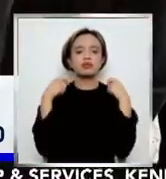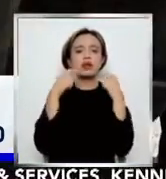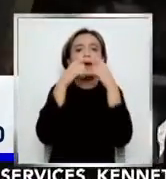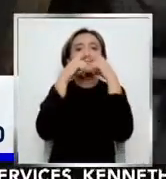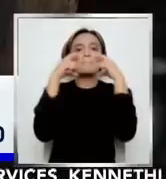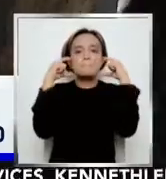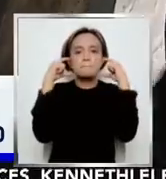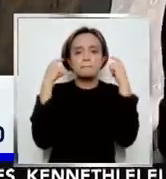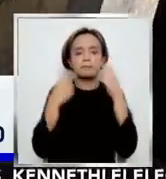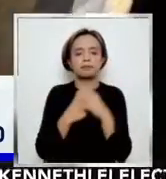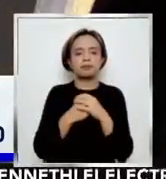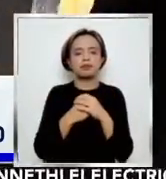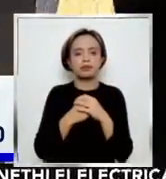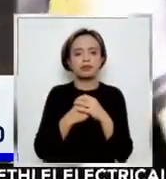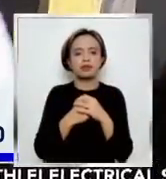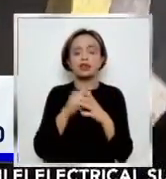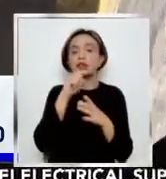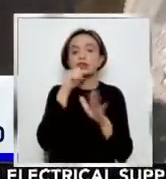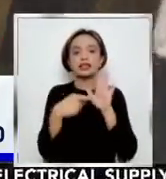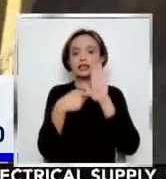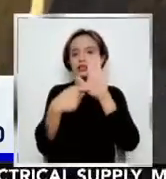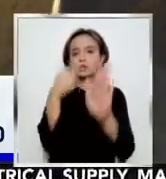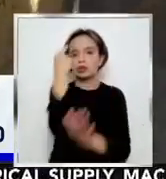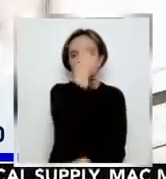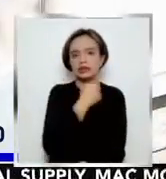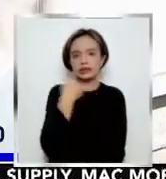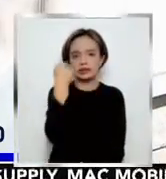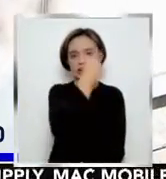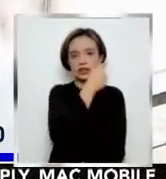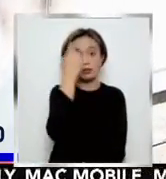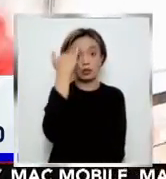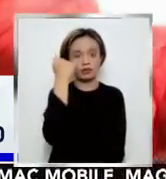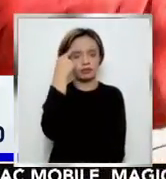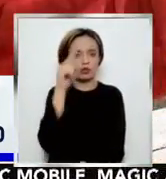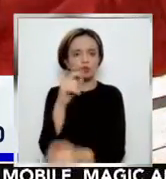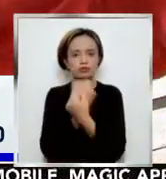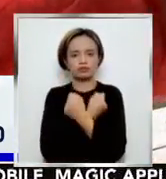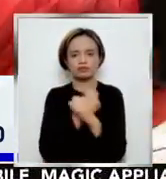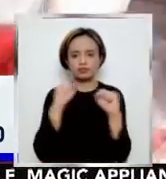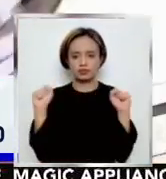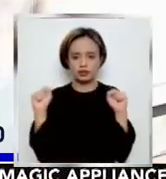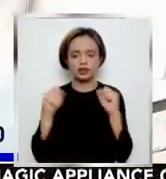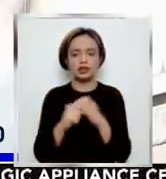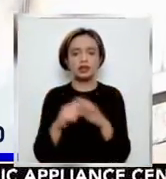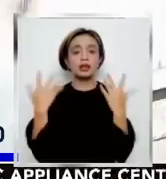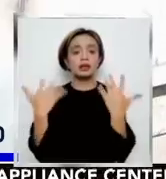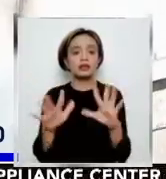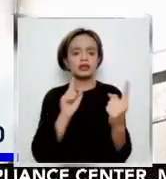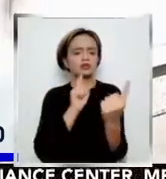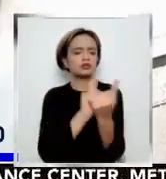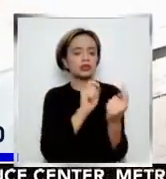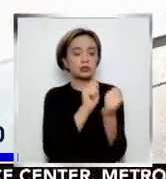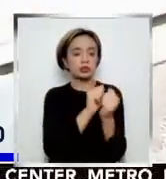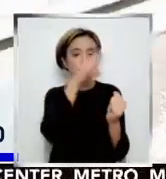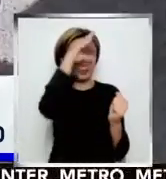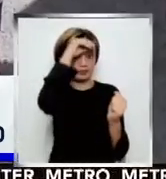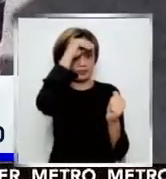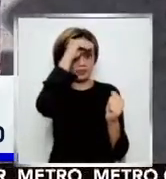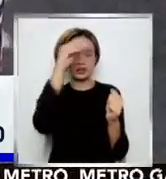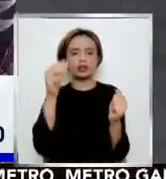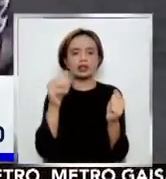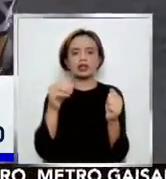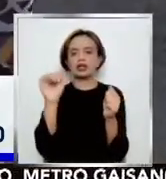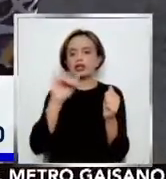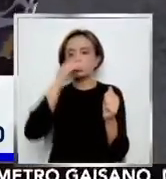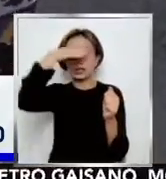Hindi namin ipapakita ang kanyang mukha para sa kanyang kaligtasan. Nakipagkita raw sila sa lalaki at mga kasamahan nito sa Silang Cavite para